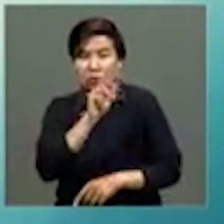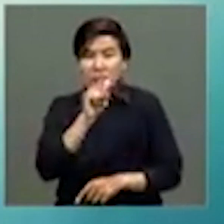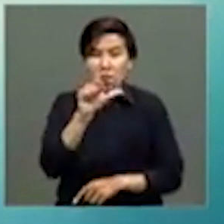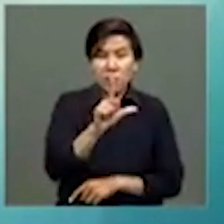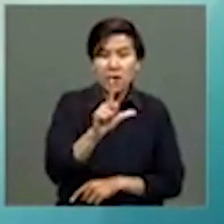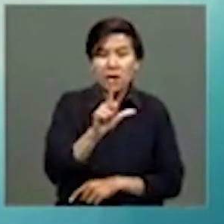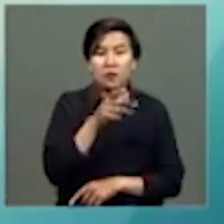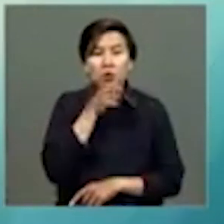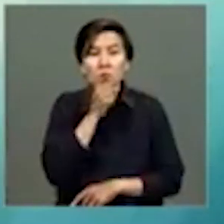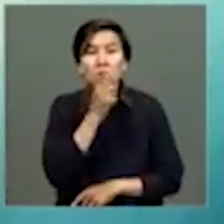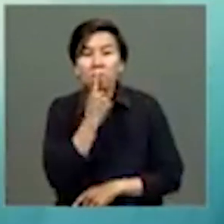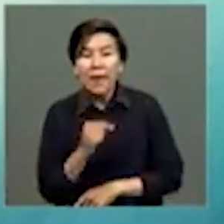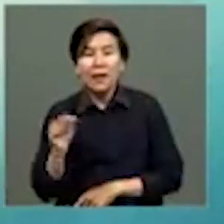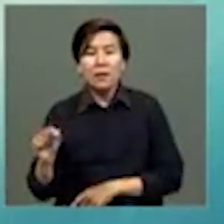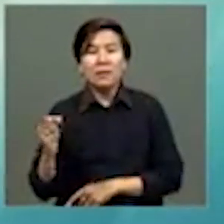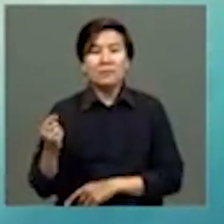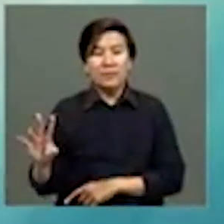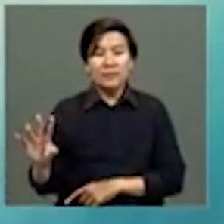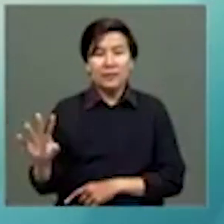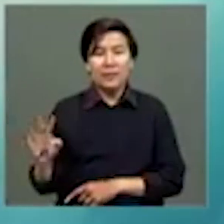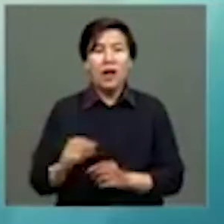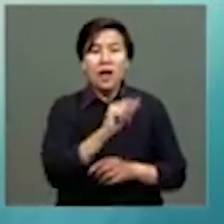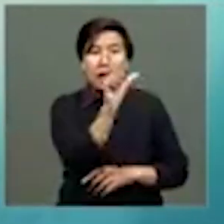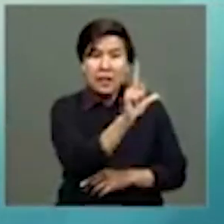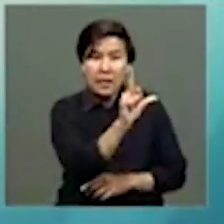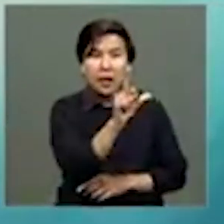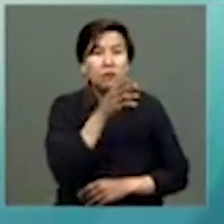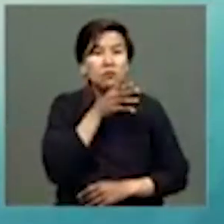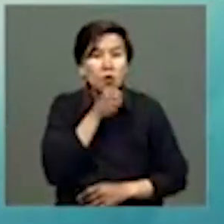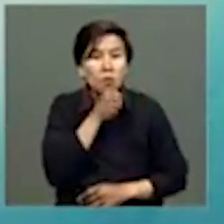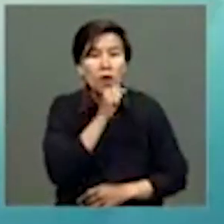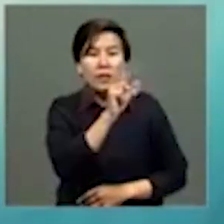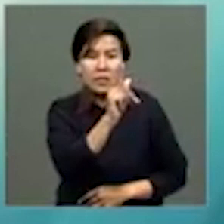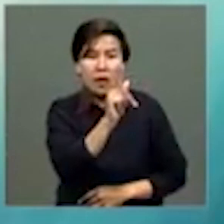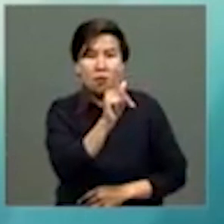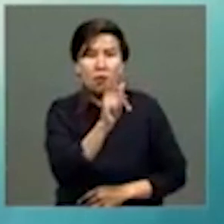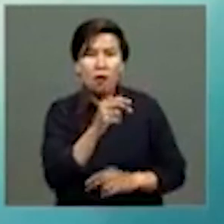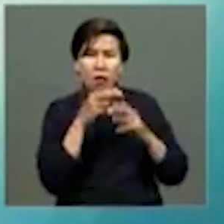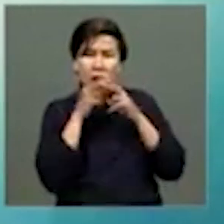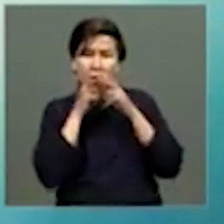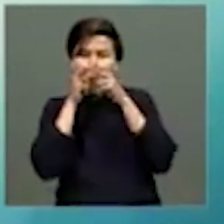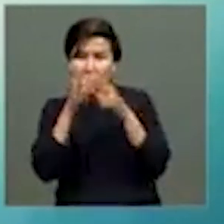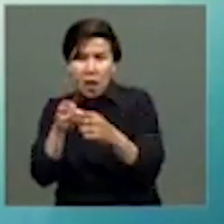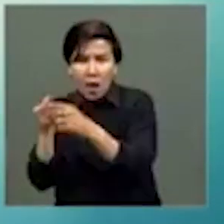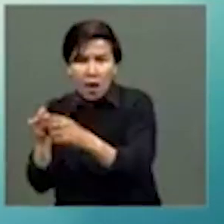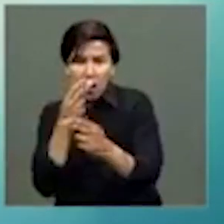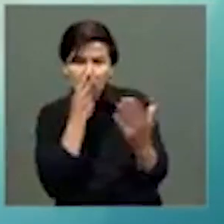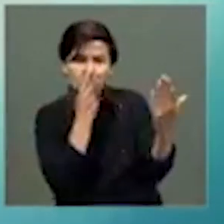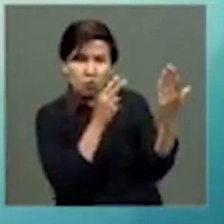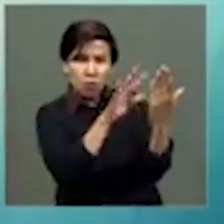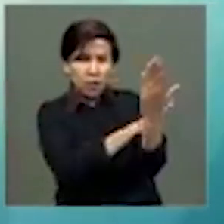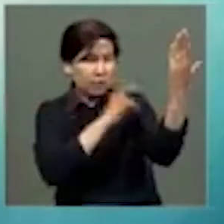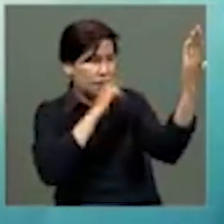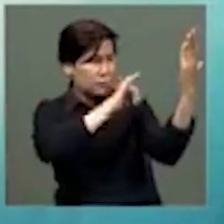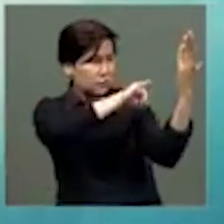คะในส่วนของจังหวัดที่ปรับสีเหลืองสีเขียวสีส้มทุกท่านต้องสังเกตแผนที่นี้ให้ดีค่ะเพราะว่าดูซิว่าประเ